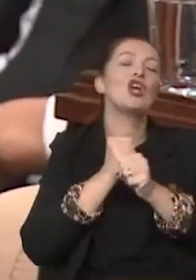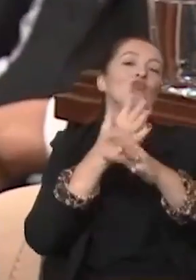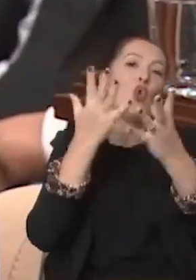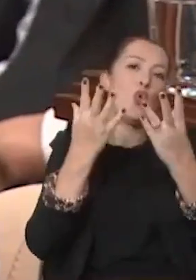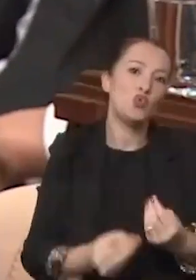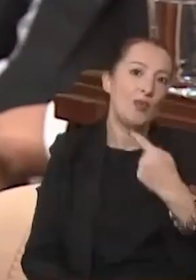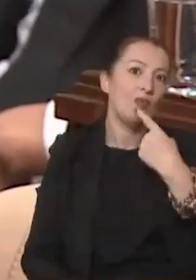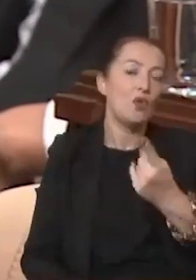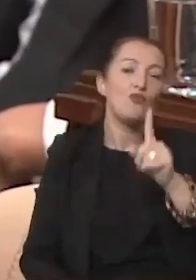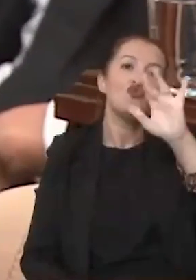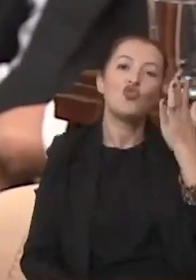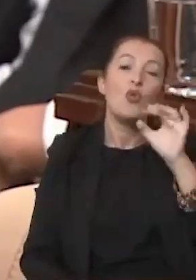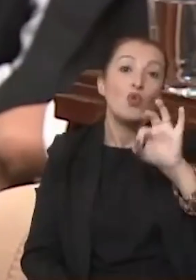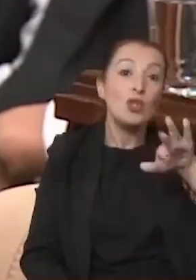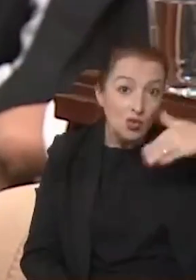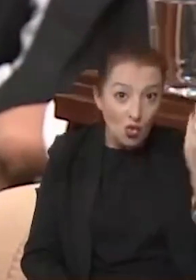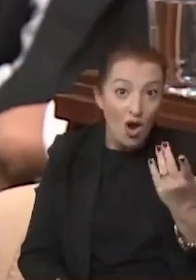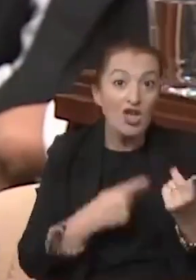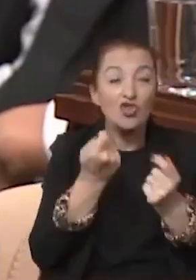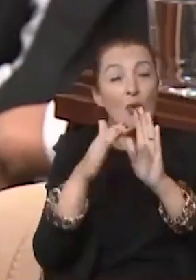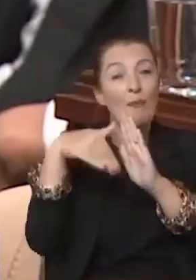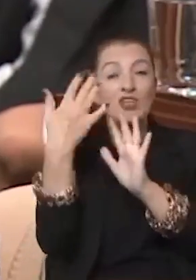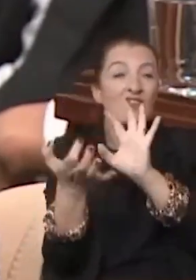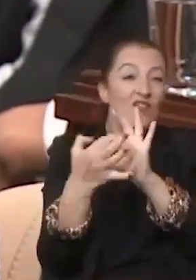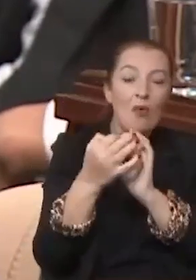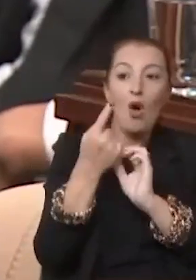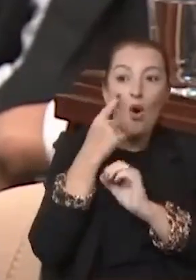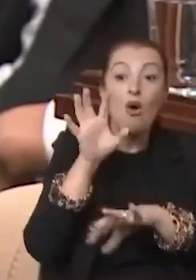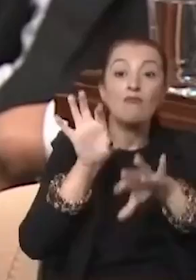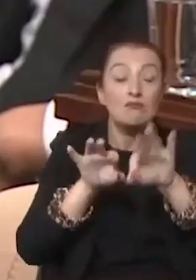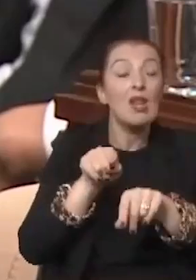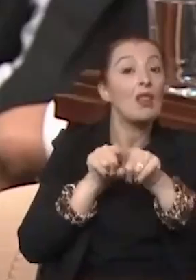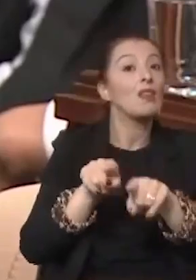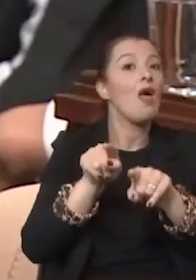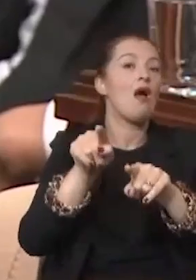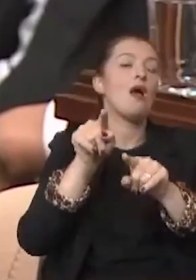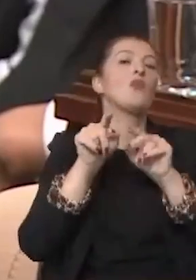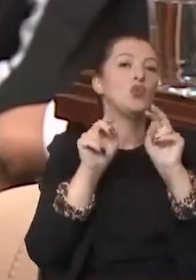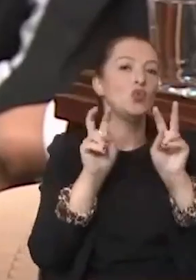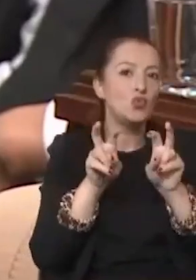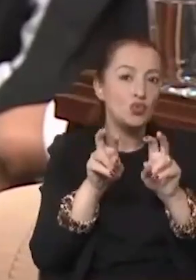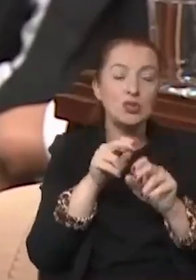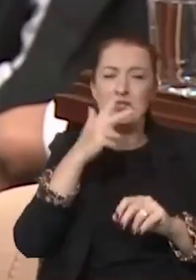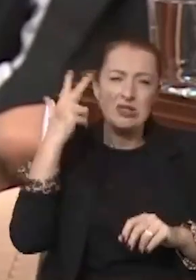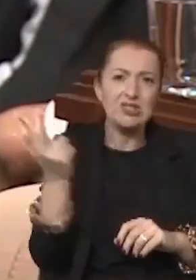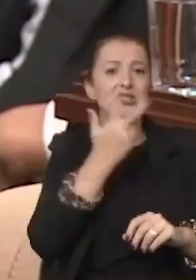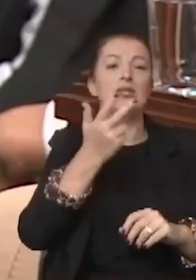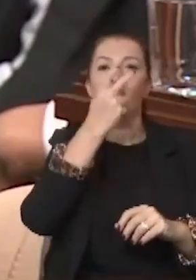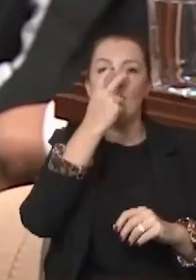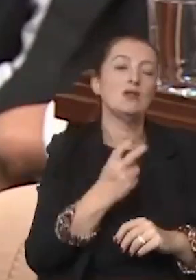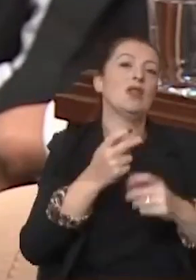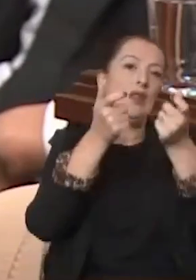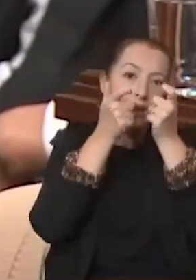diyorum. İnşallah bundan sonra taşeron firmaların denetlenmesi, takip edilmesi konusunda aşırı hassasiyet